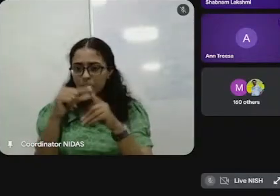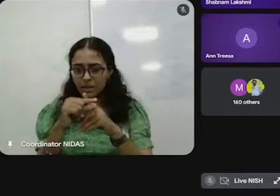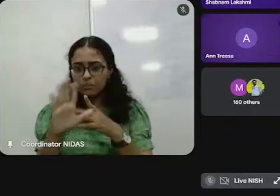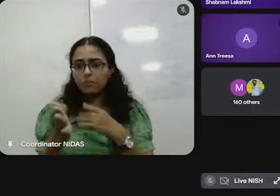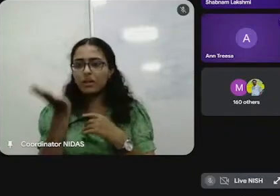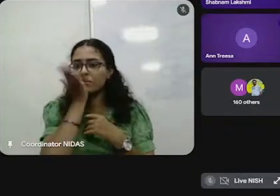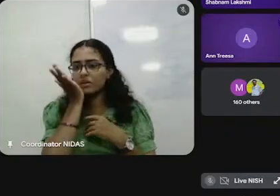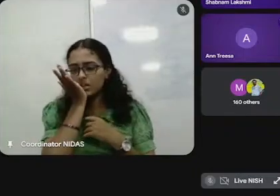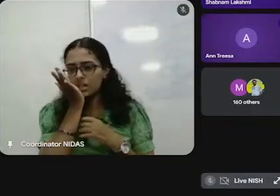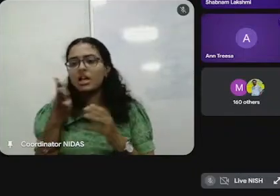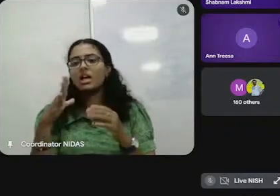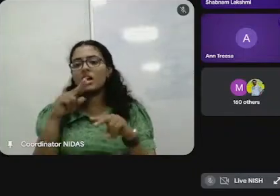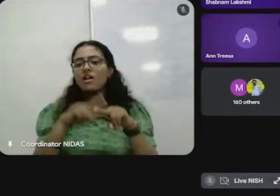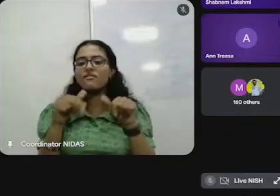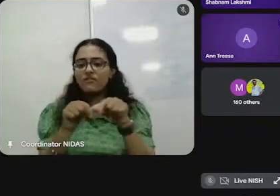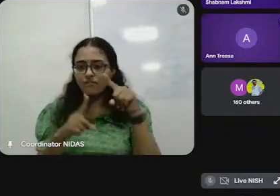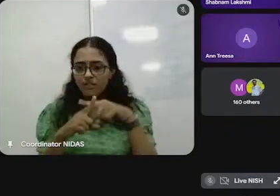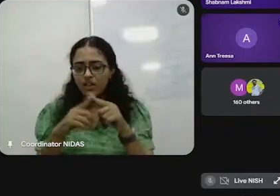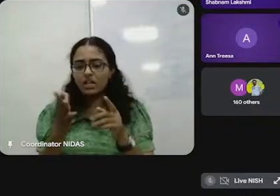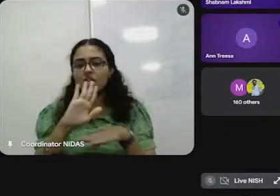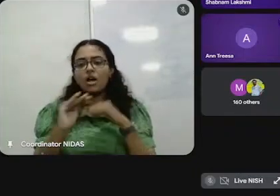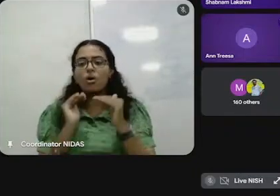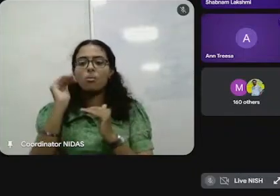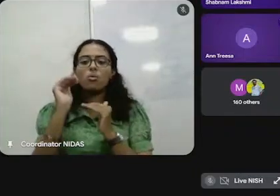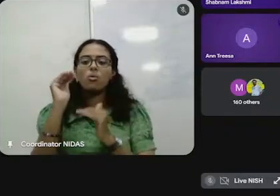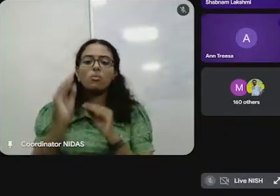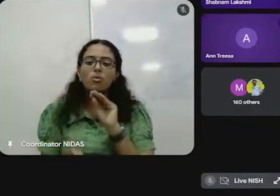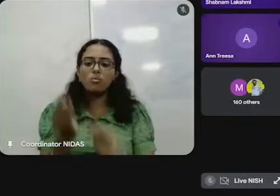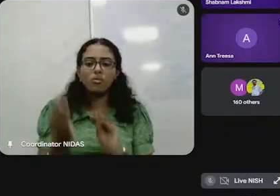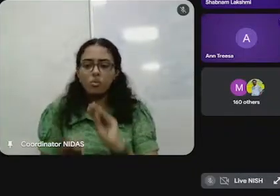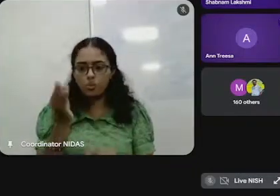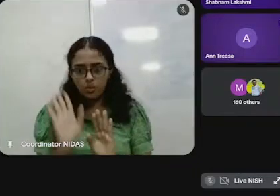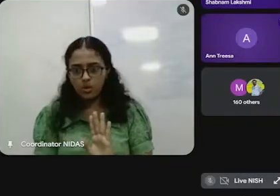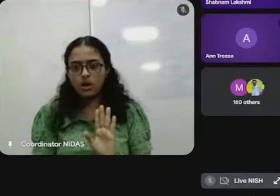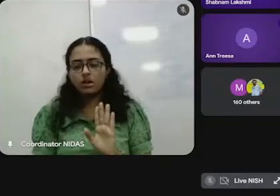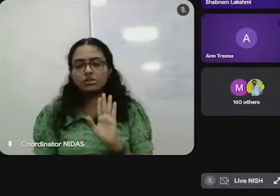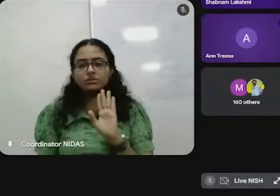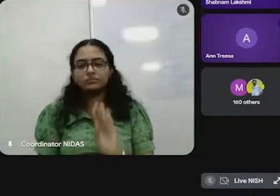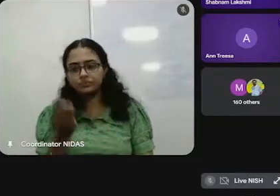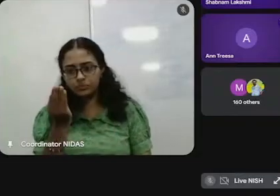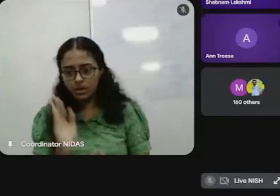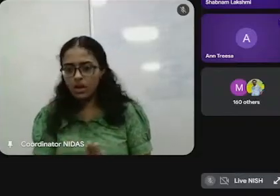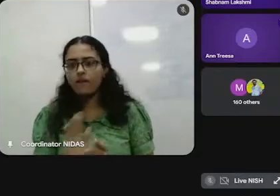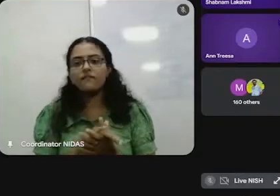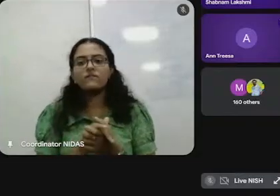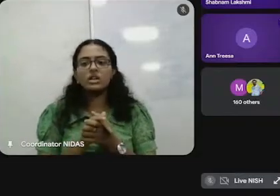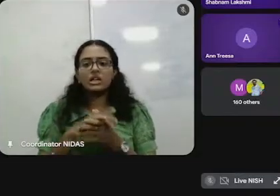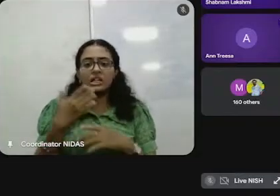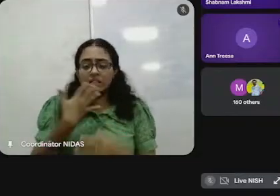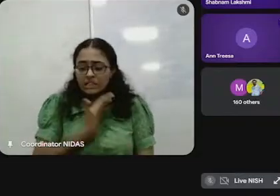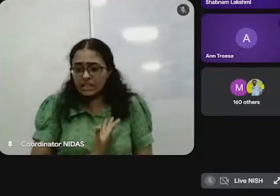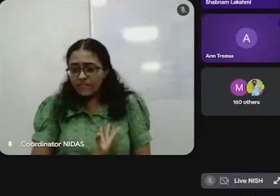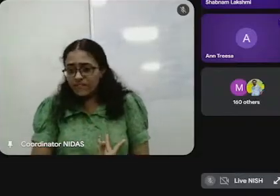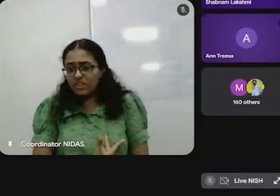എന്നൊക്കെ വളരെ കൂടുതലായിരിക്കും. പിന്നെ ഷുഗർ ലെവൽസ്, ഡയബറ്റിസ്, പിന്നെ അതുപോലെ ഒരു ശരീരത്തിന്റെ ഒരു ഭാഗത്ത് തോന്നുന്ന